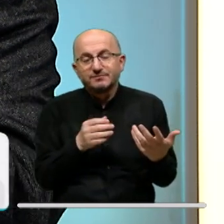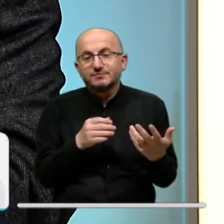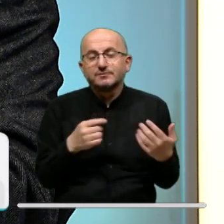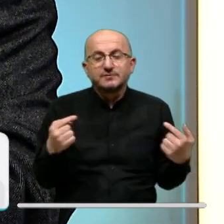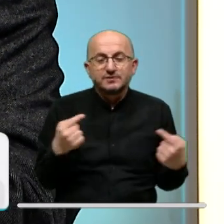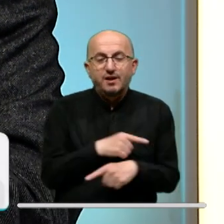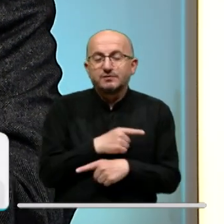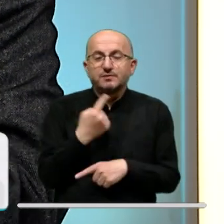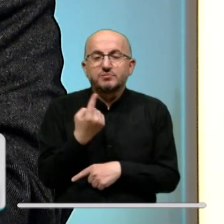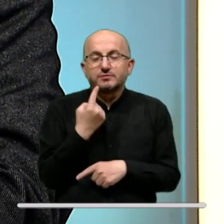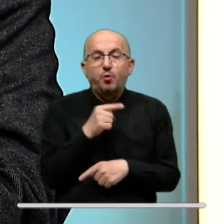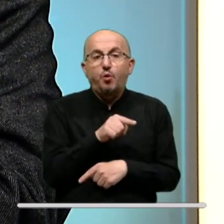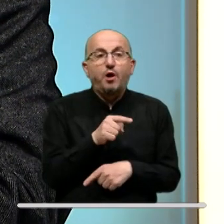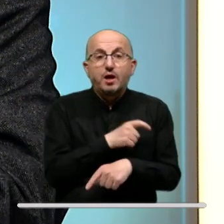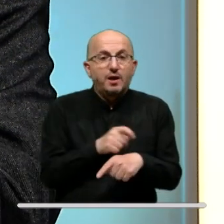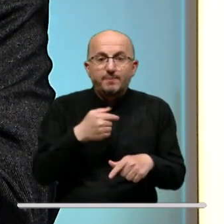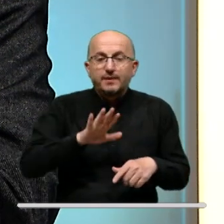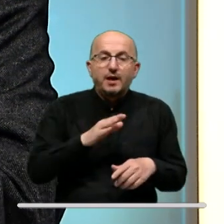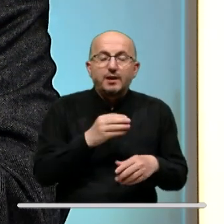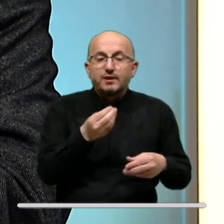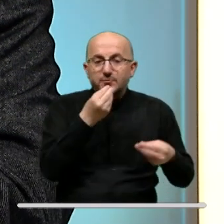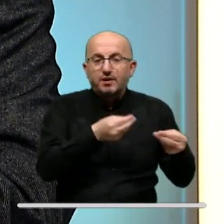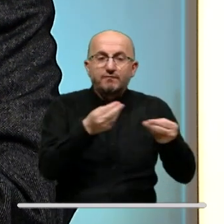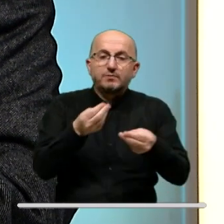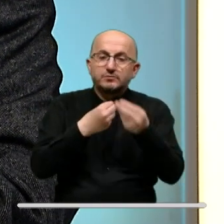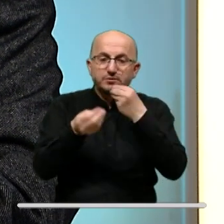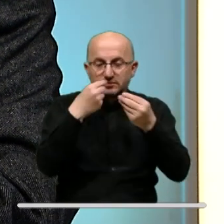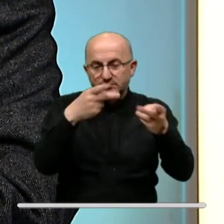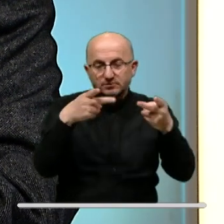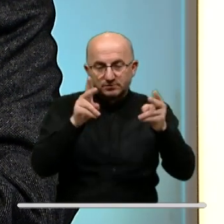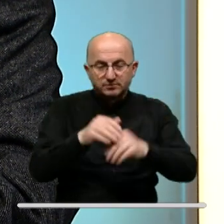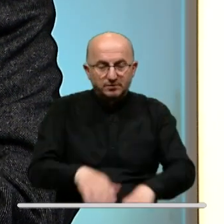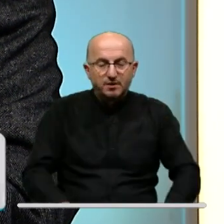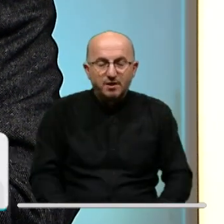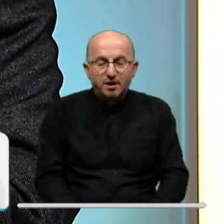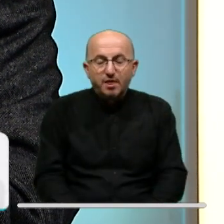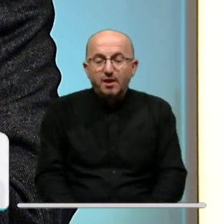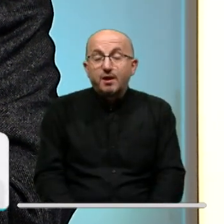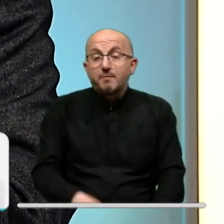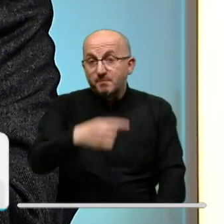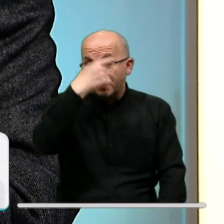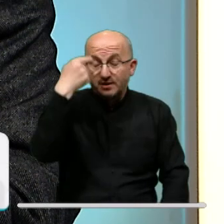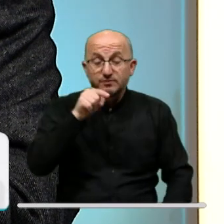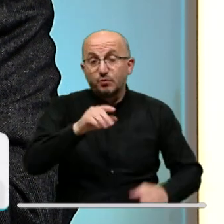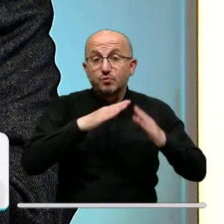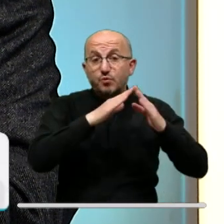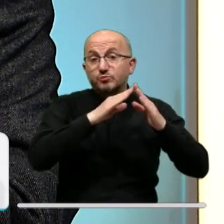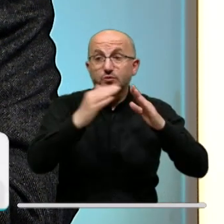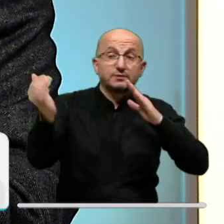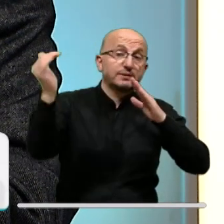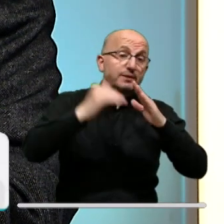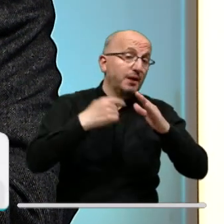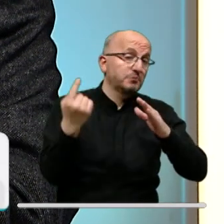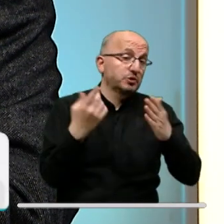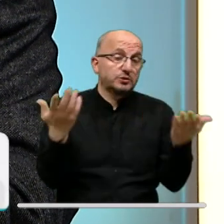tersten bir durum o da haram değildir yani ikram edilmişse Eee yenilebilir Belki o Komşulardan gelen bir şey